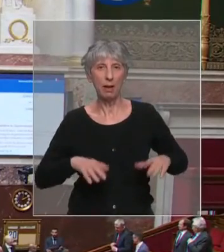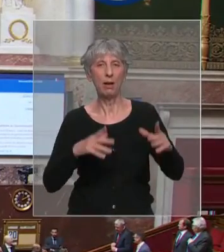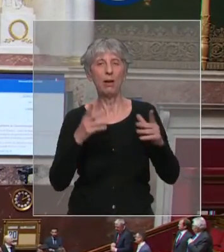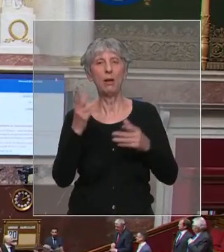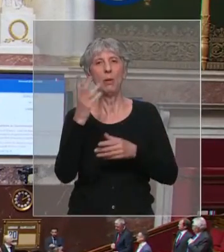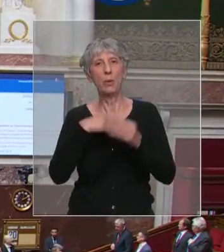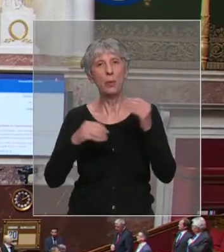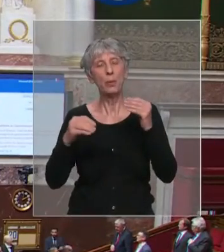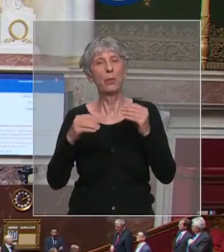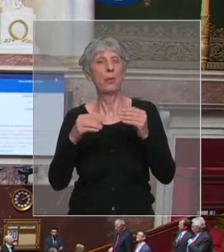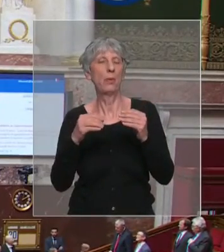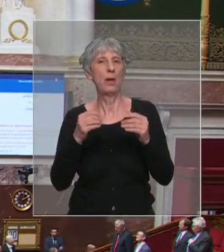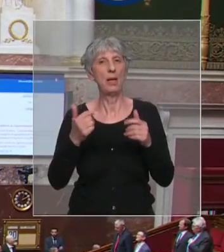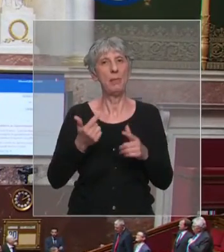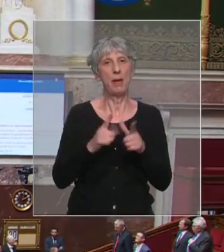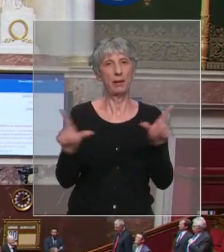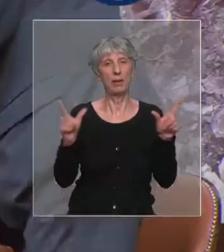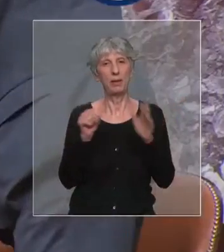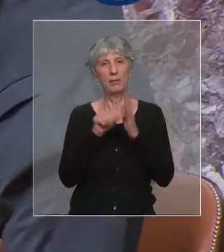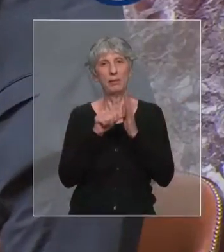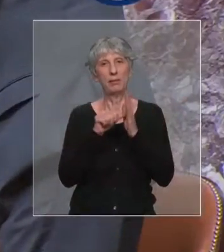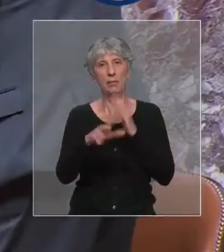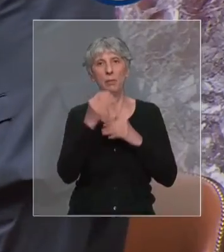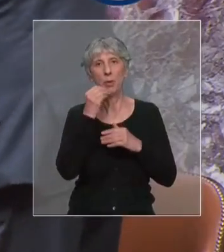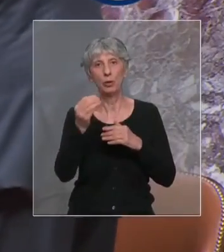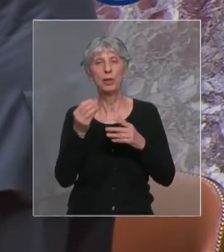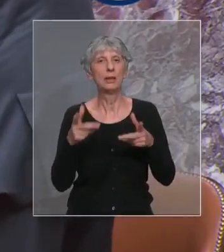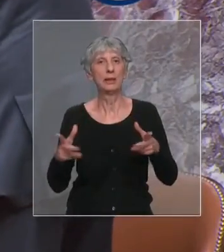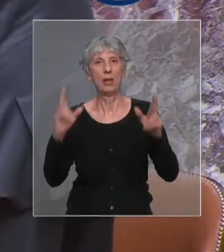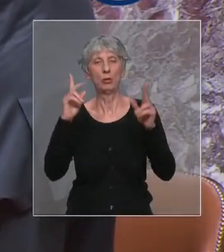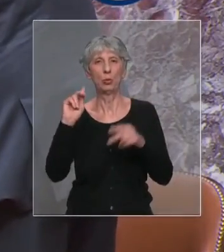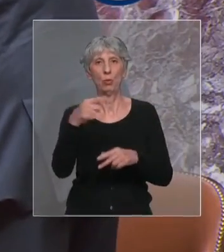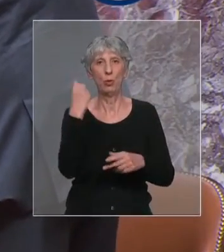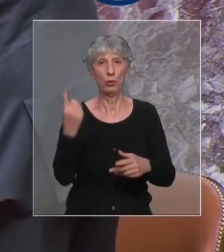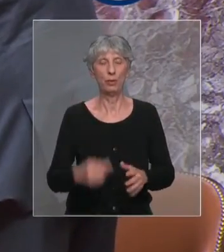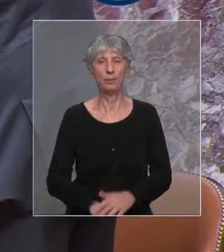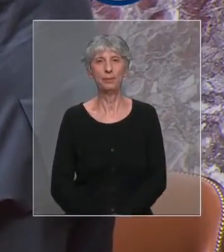médias. Je vous souhaite une très bonne séance à tous. On se retrouve juste après. C'est ouverte.